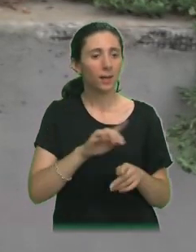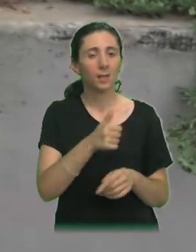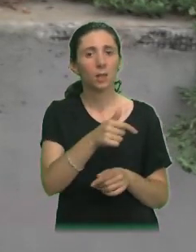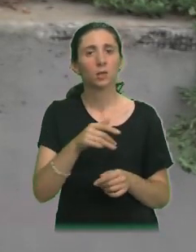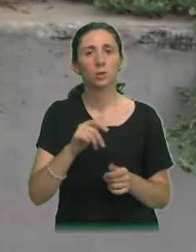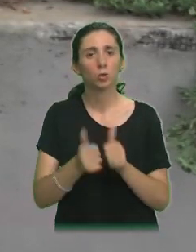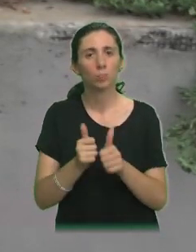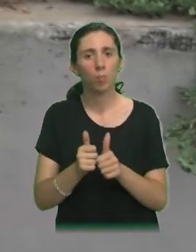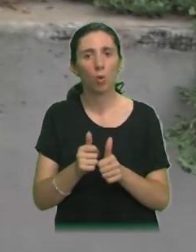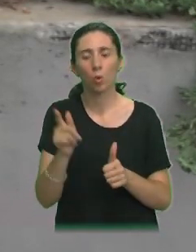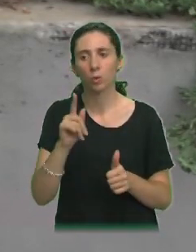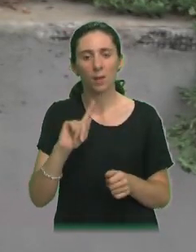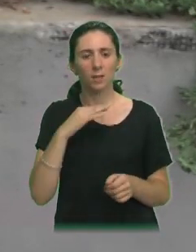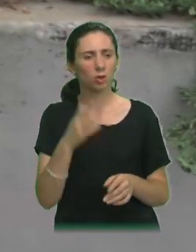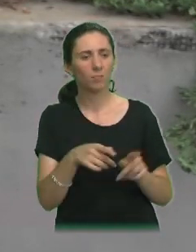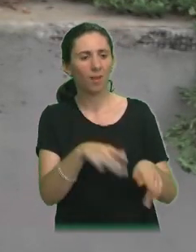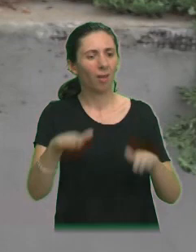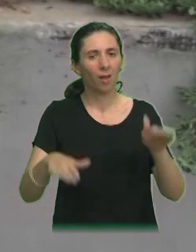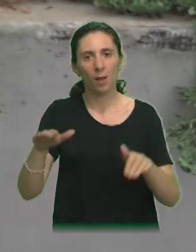osobno nije privuklo.